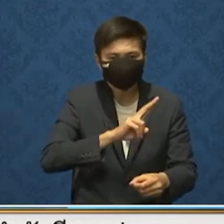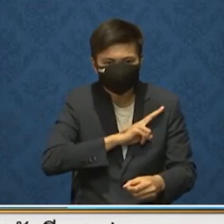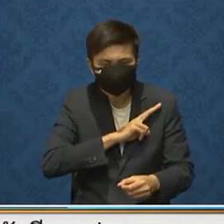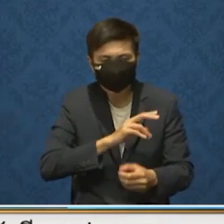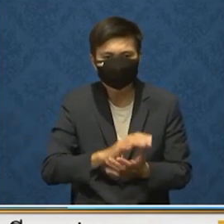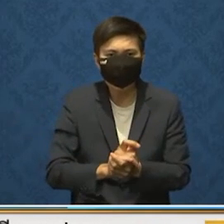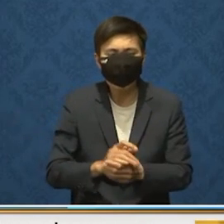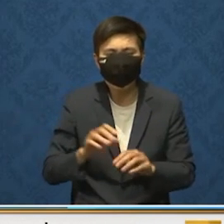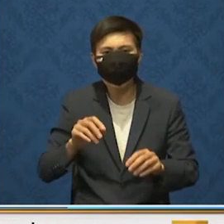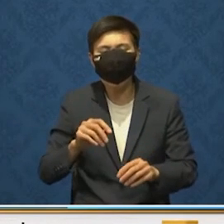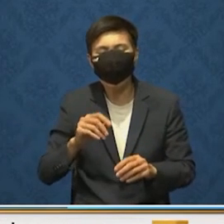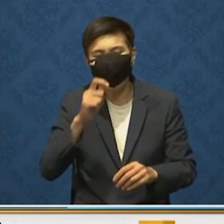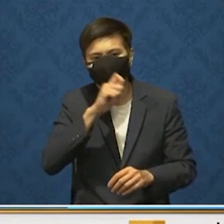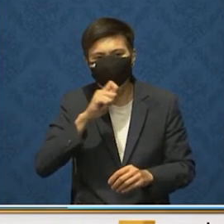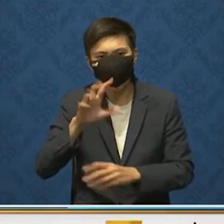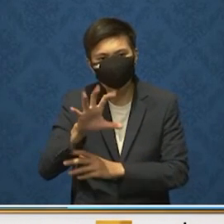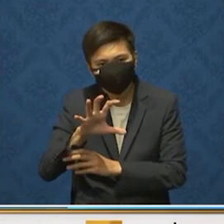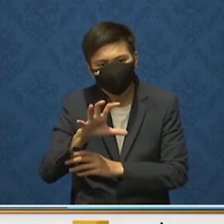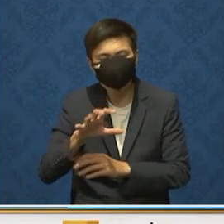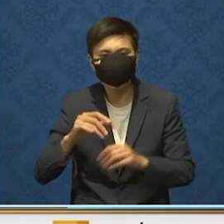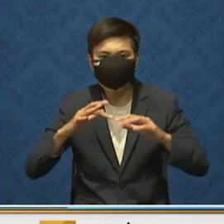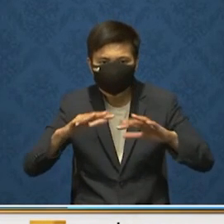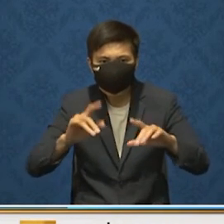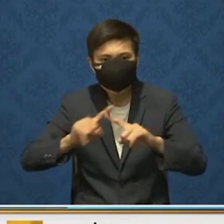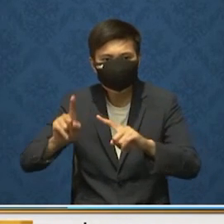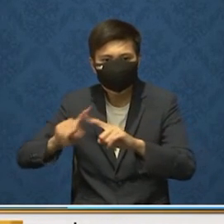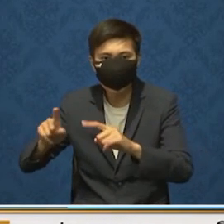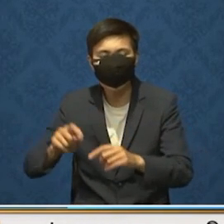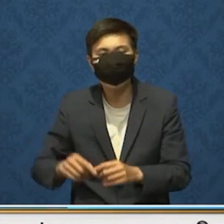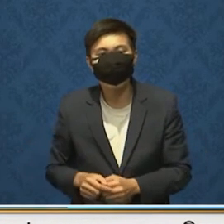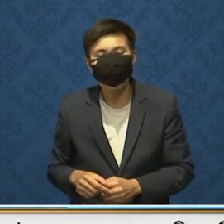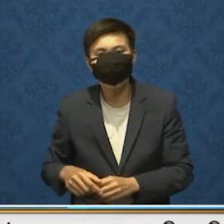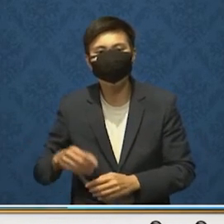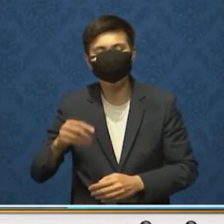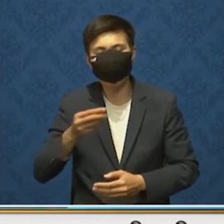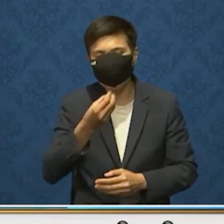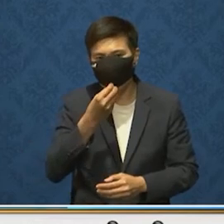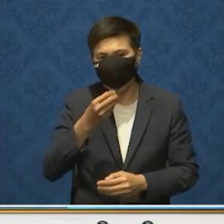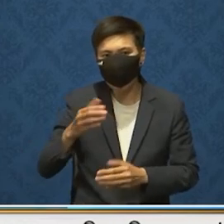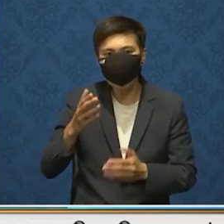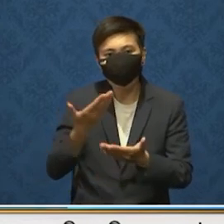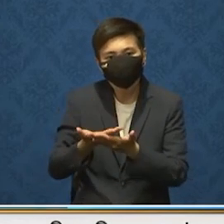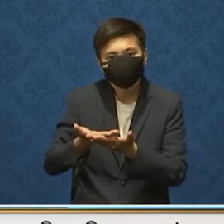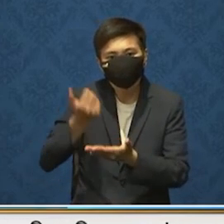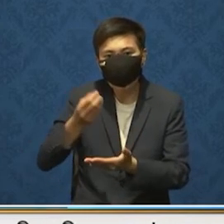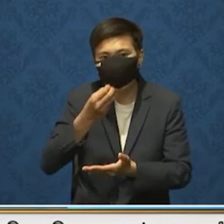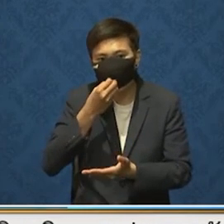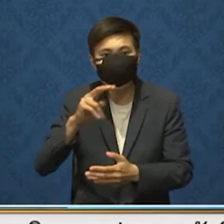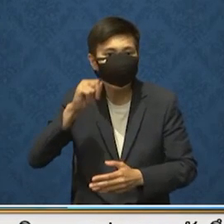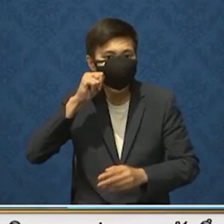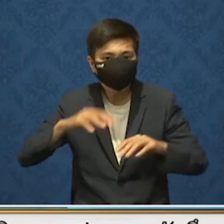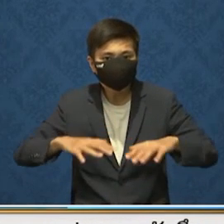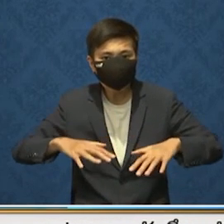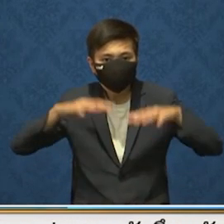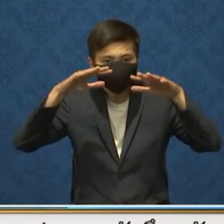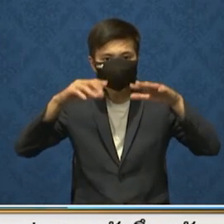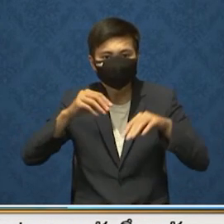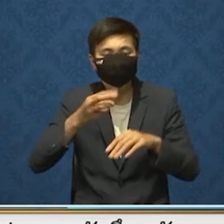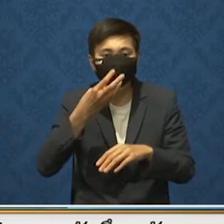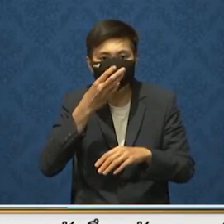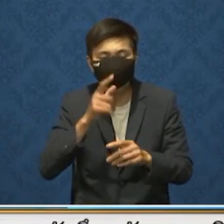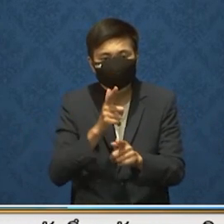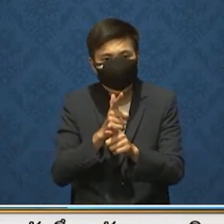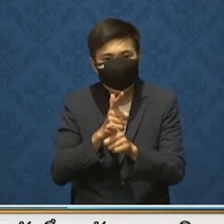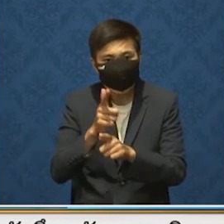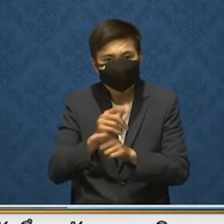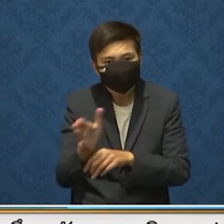รยกินปูกข้าวไม่ได้ให้ปูกมามุยน้ทั่วมนาข้าวก็ใหเลี้ยงป่าแทน